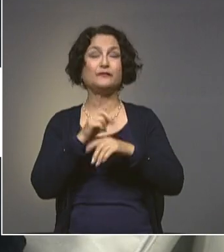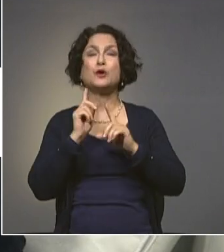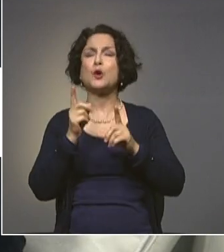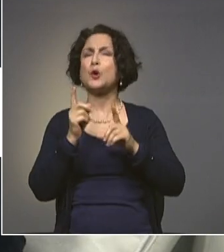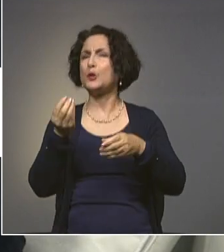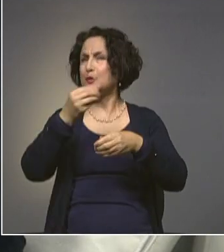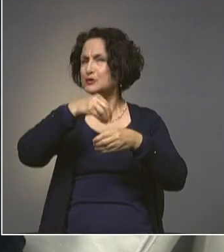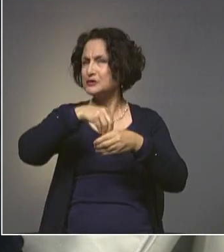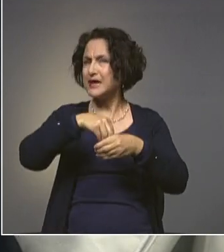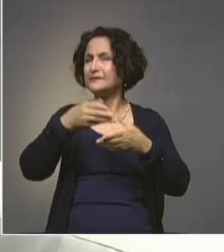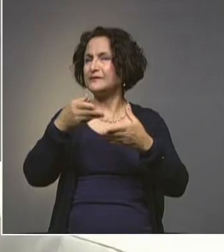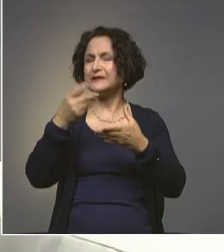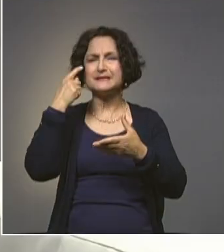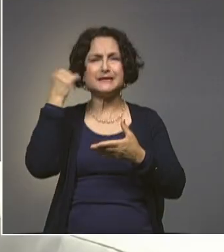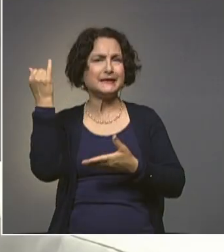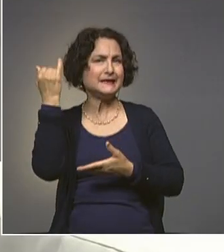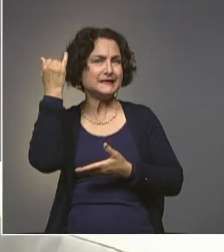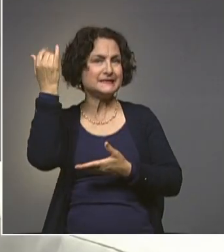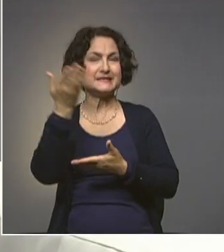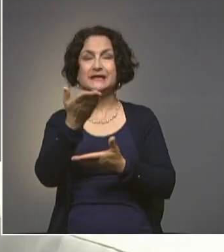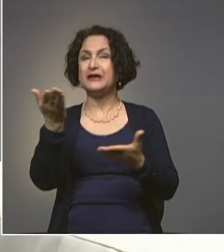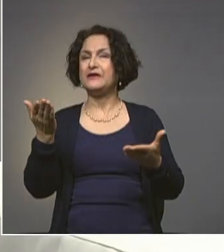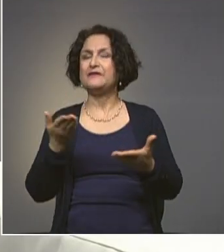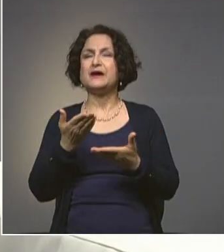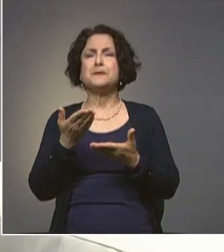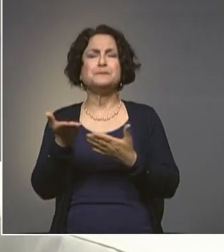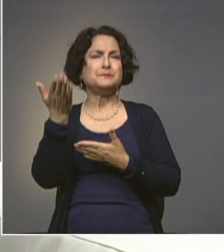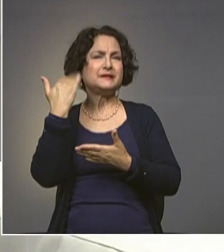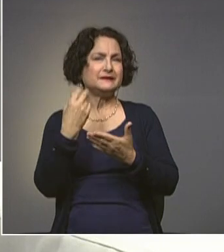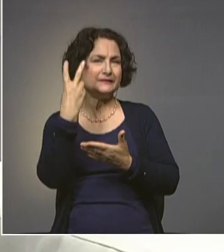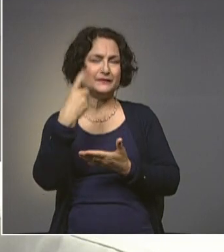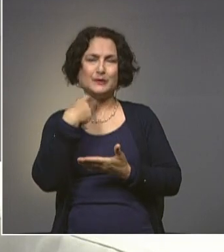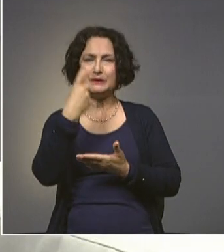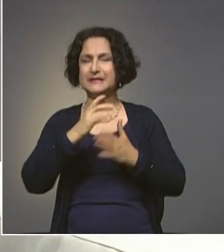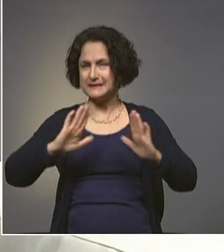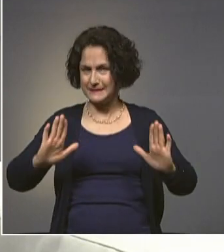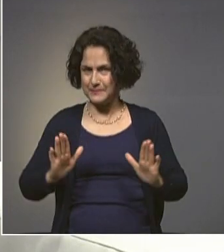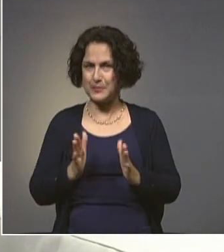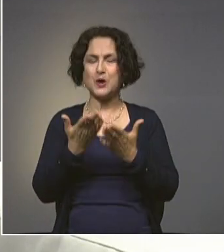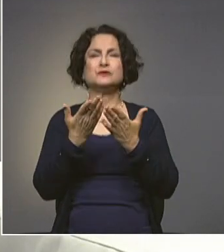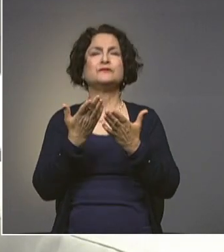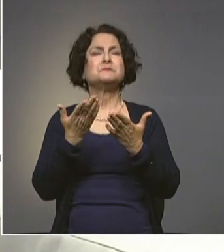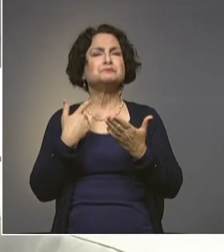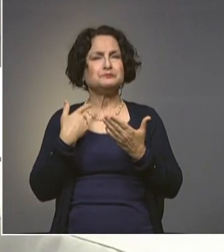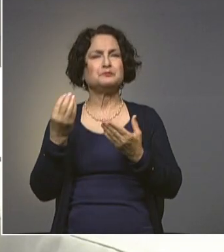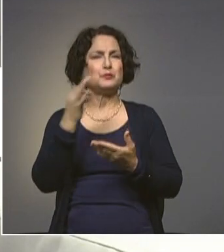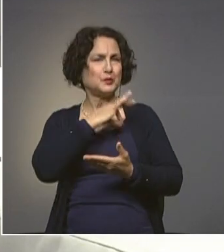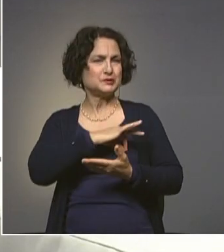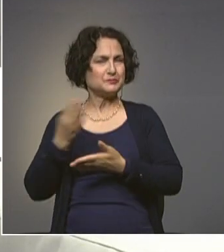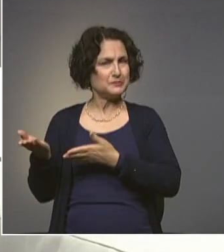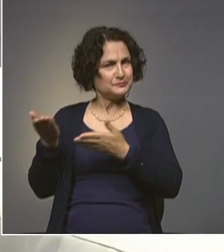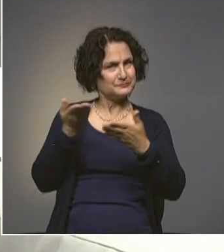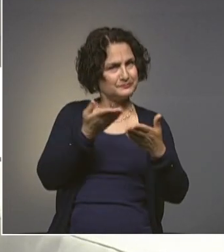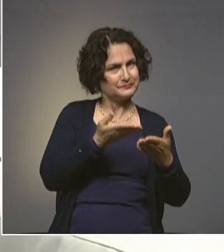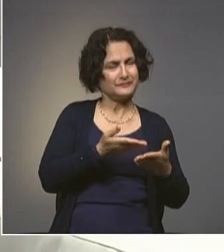нея? Тази инициатива стартира преди 2 години, когато получихме покана от университета в